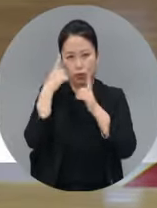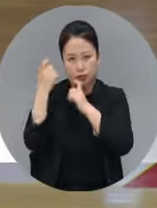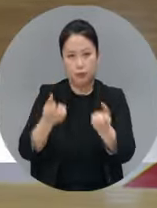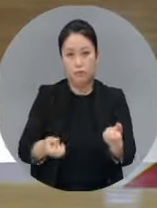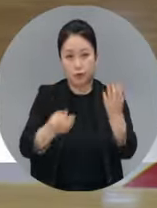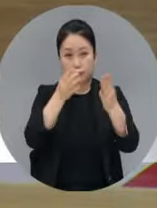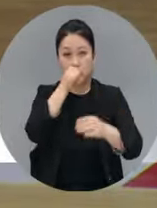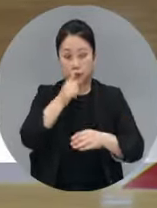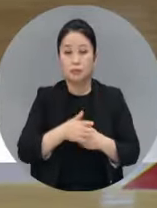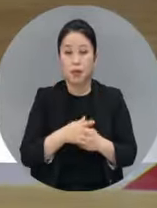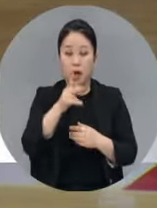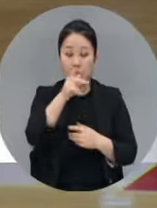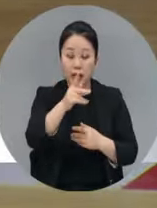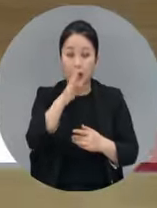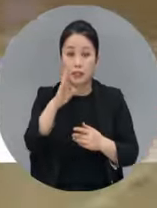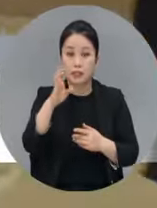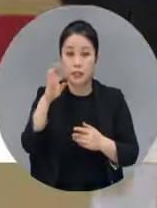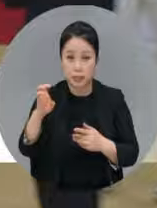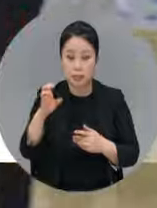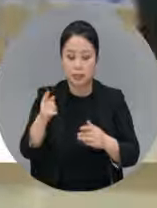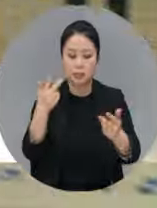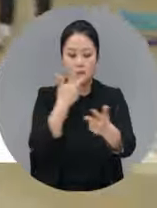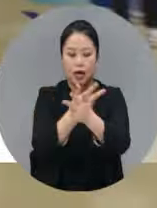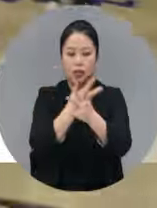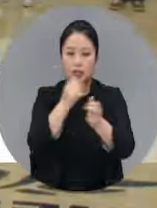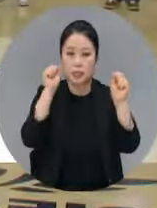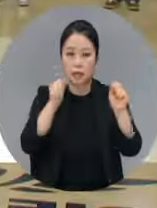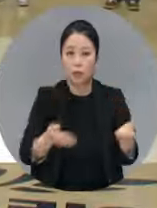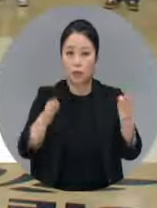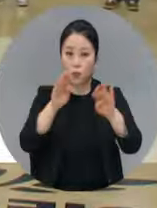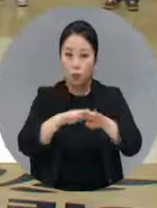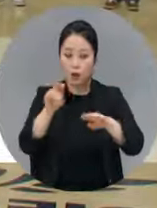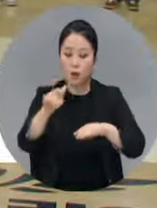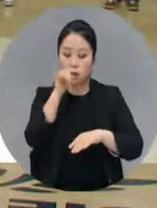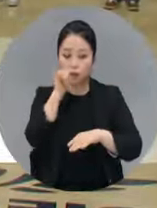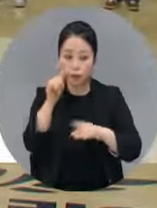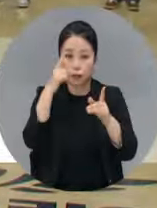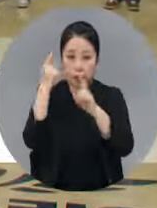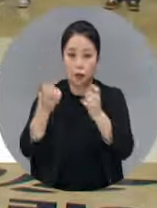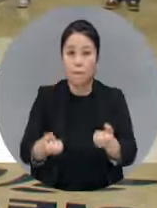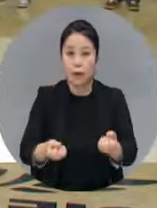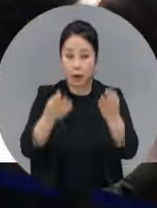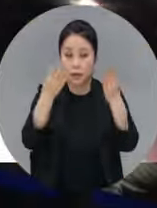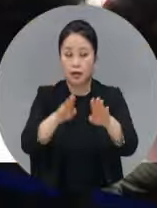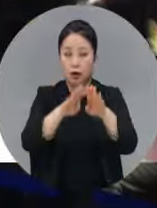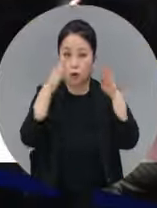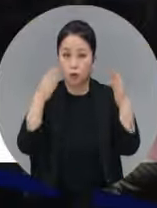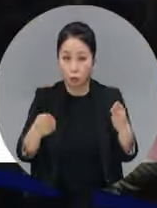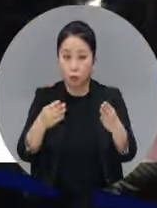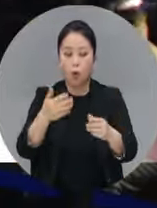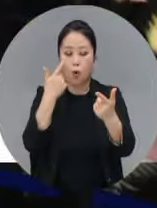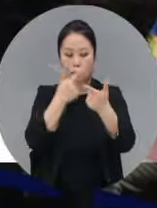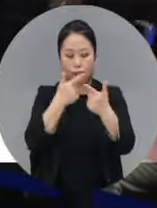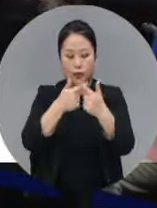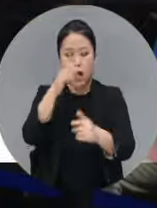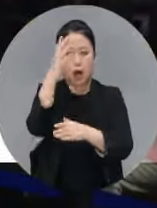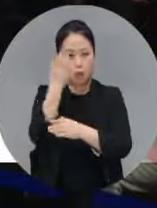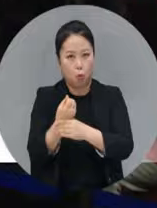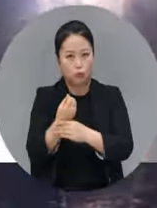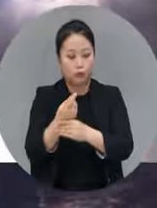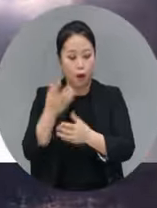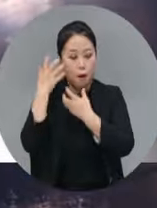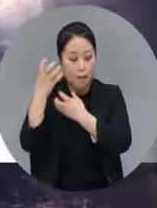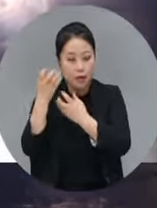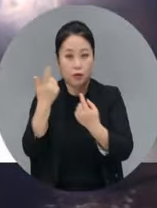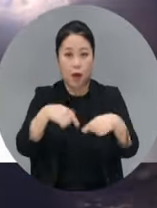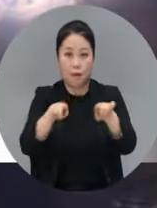열었습니다. KCC는 오늘 사직체육관에서 우승 기념 팬페스타를 열고 부산 농구 팬들과 함께 우승